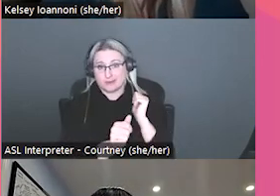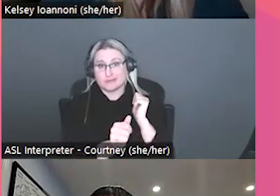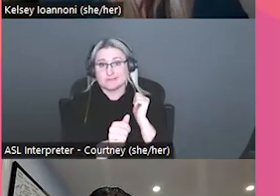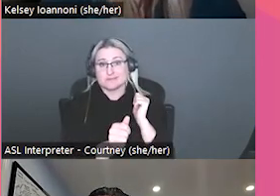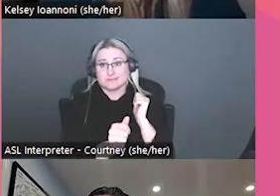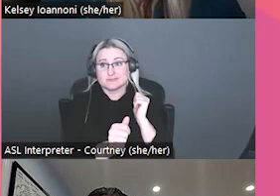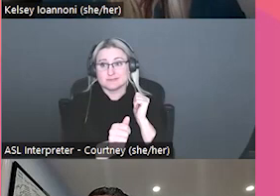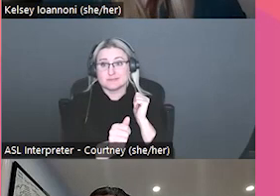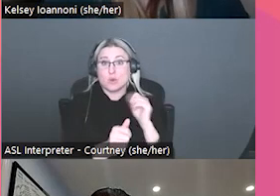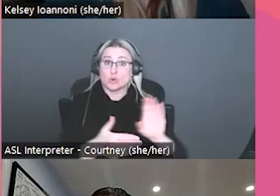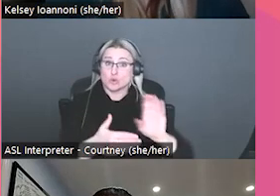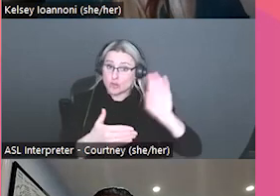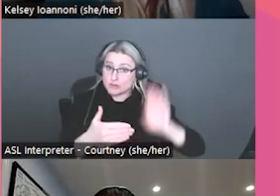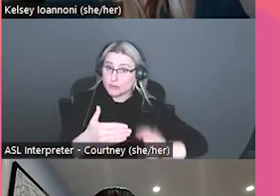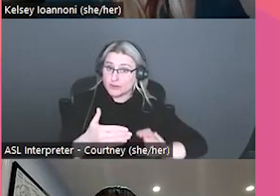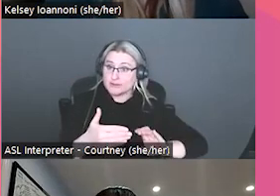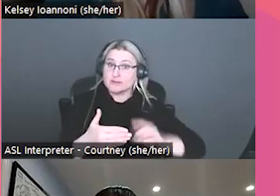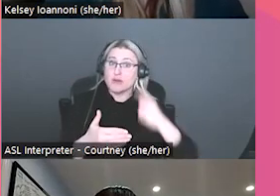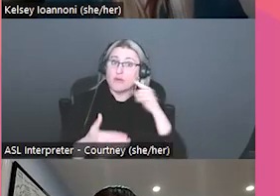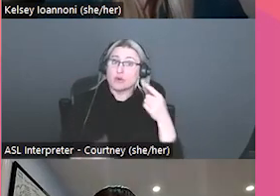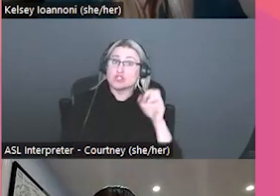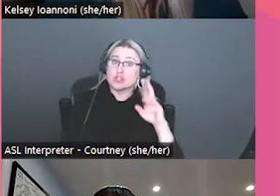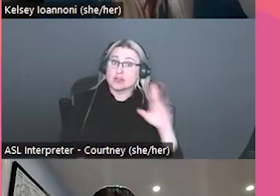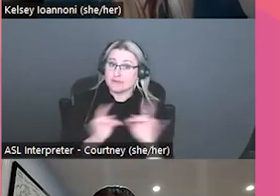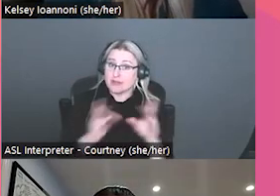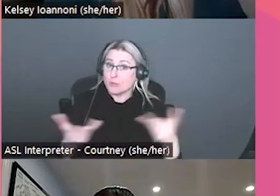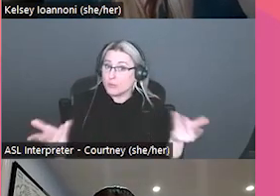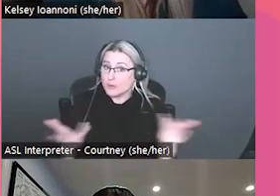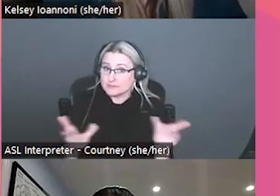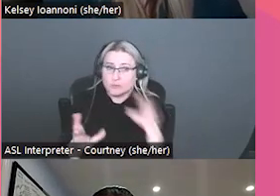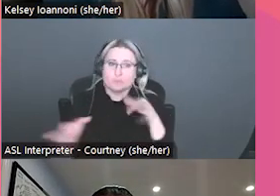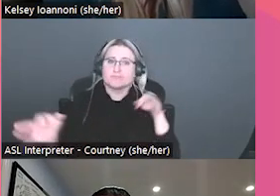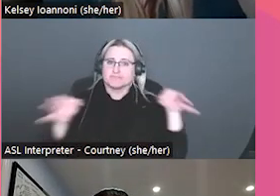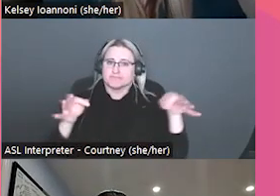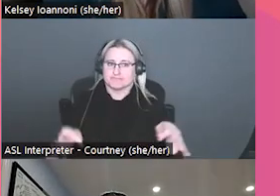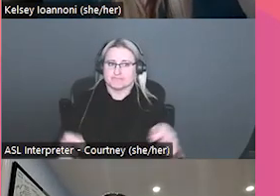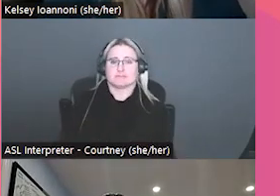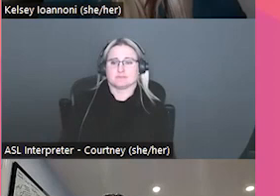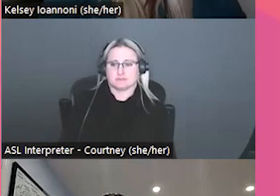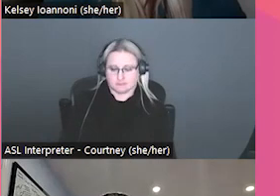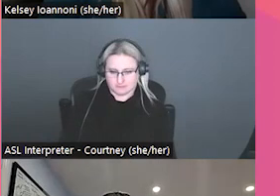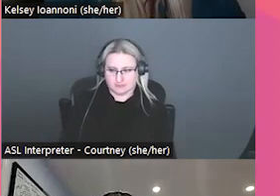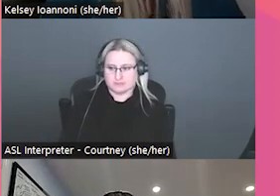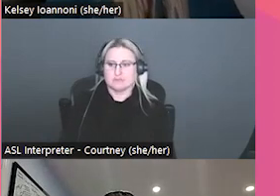des services dans tous les milieux et les conséquences, évidemment, sont extrêmement néfastes.